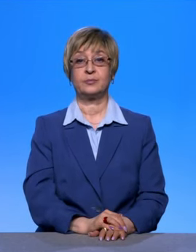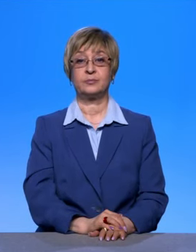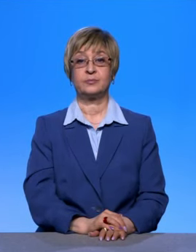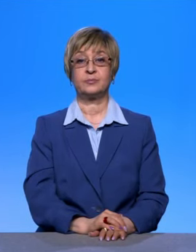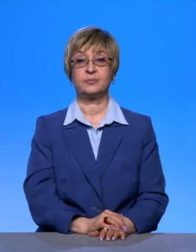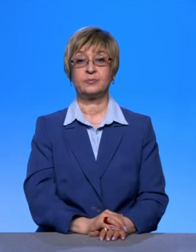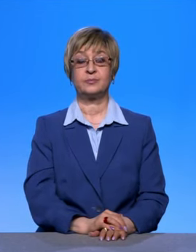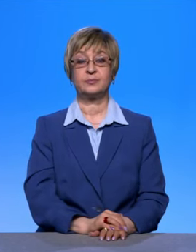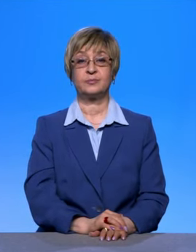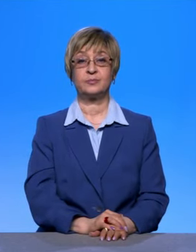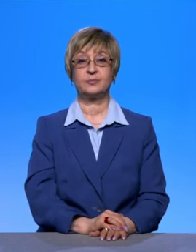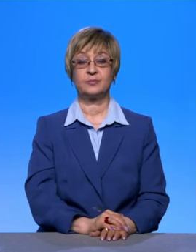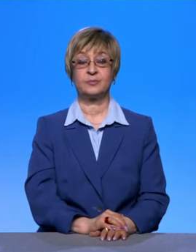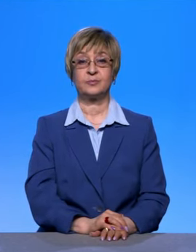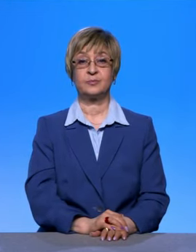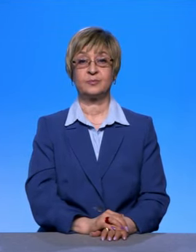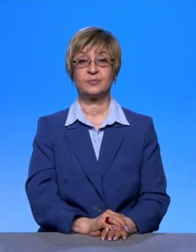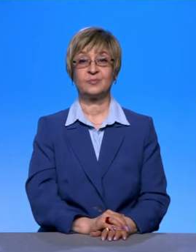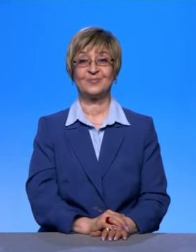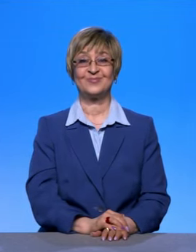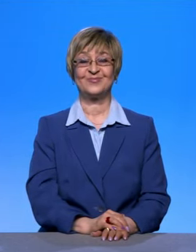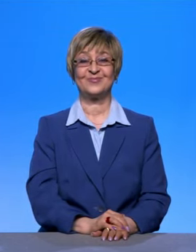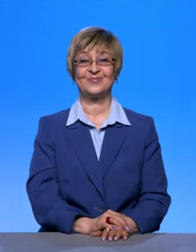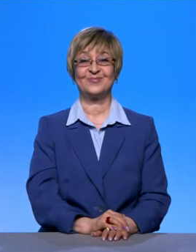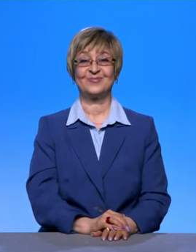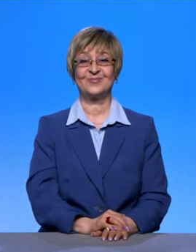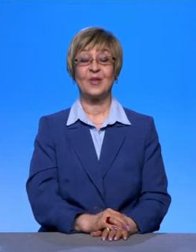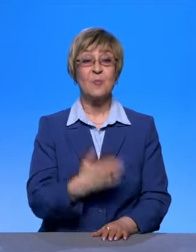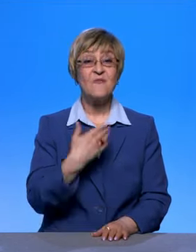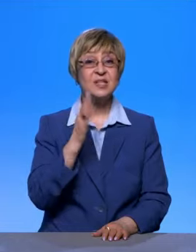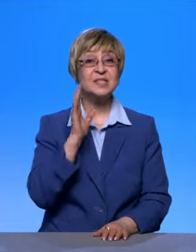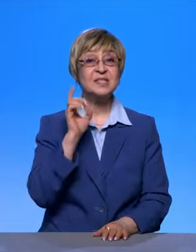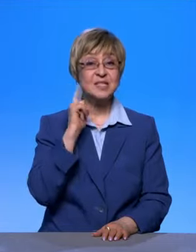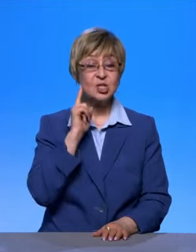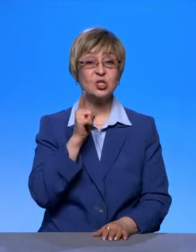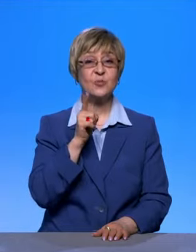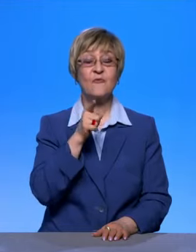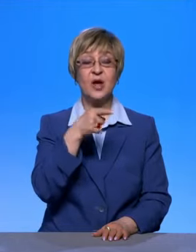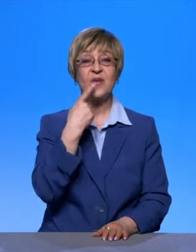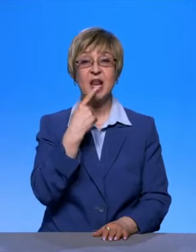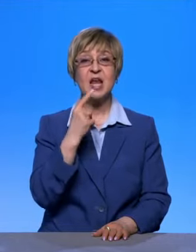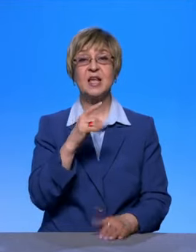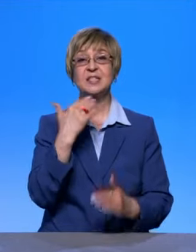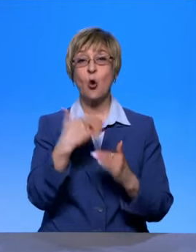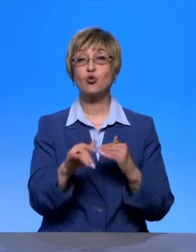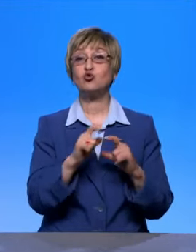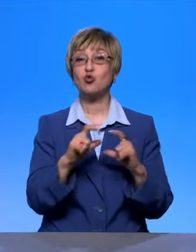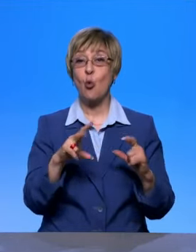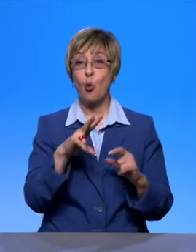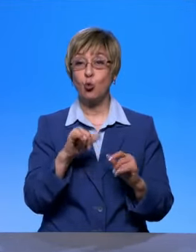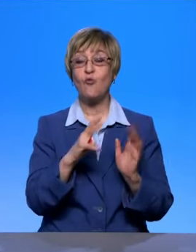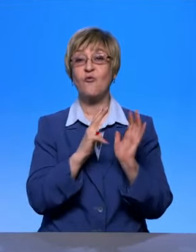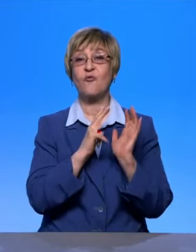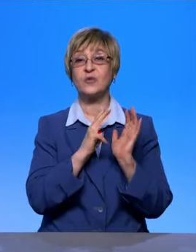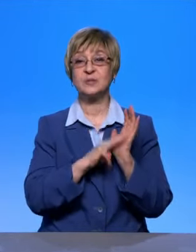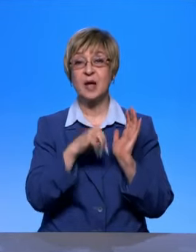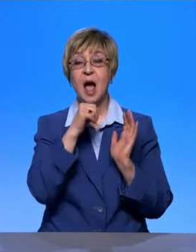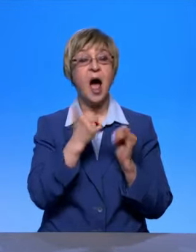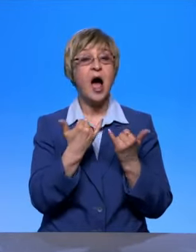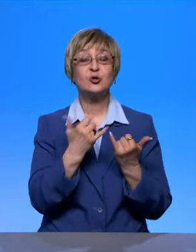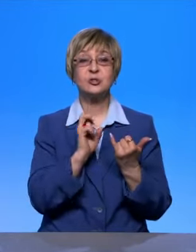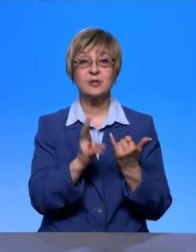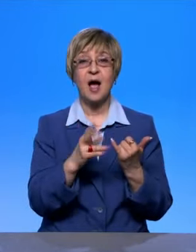Так. Здравствуйте. Да, Зумайра, мы вас слушаем. Вы закончили школу в 80-х, а как сейчас относитесь к государственному,